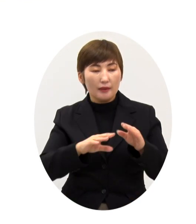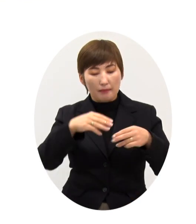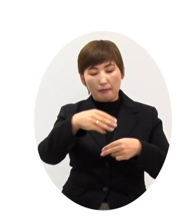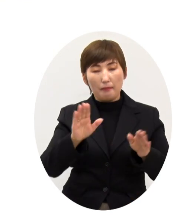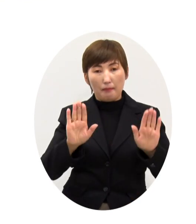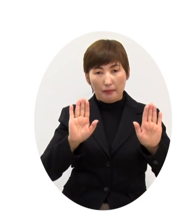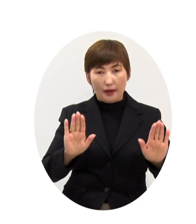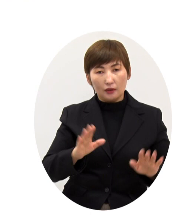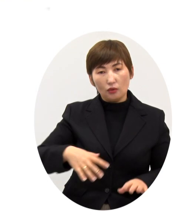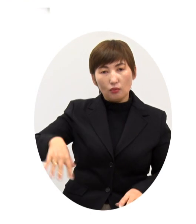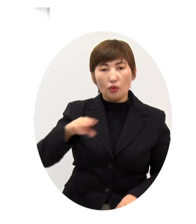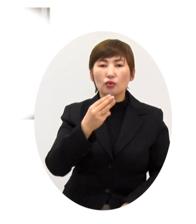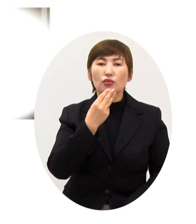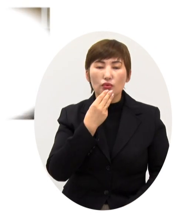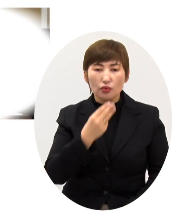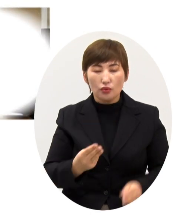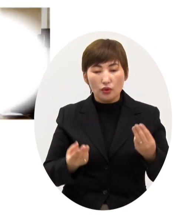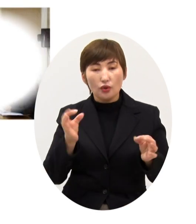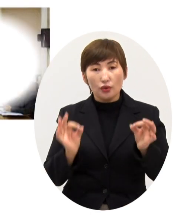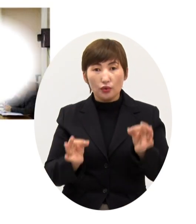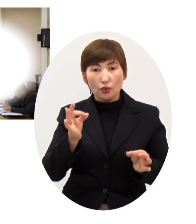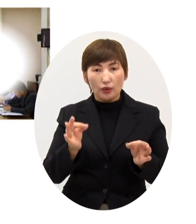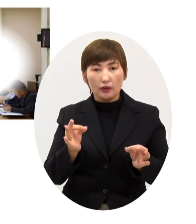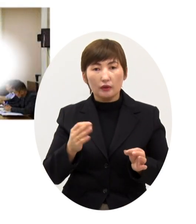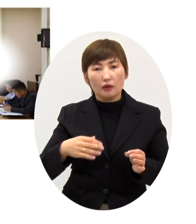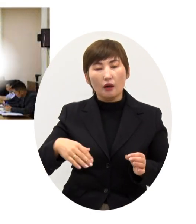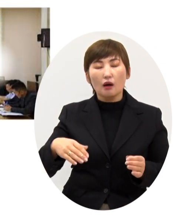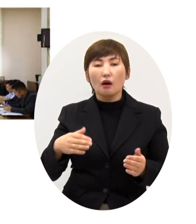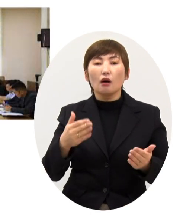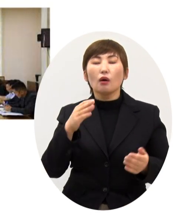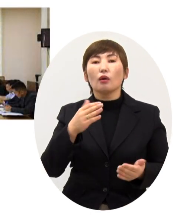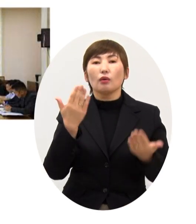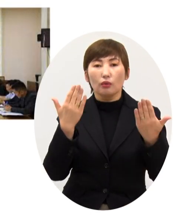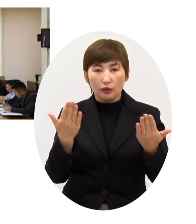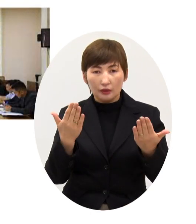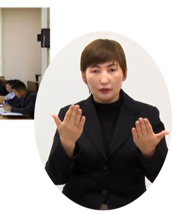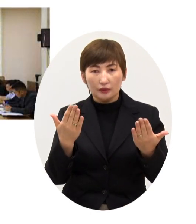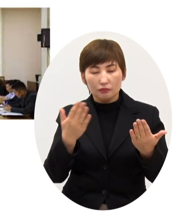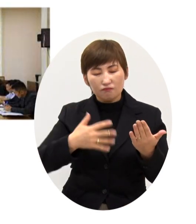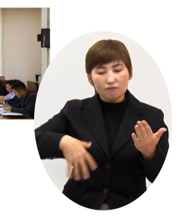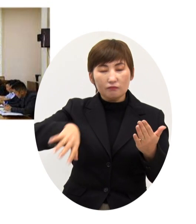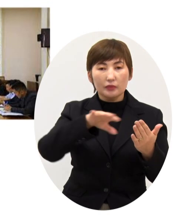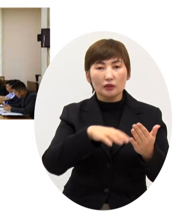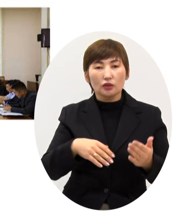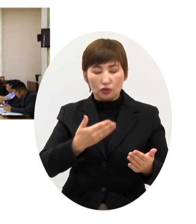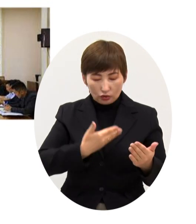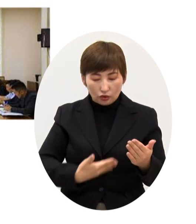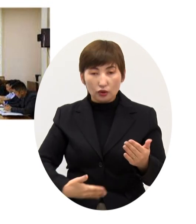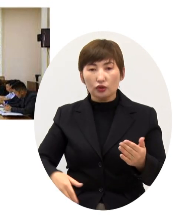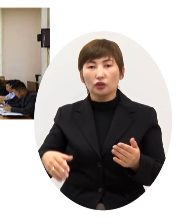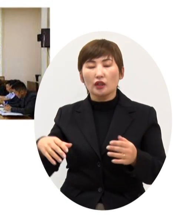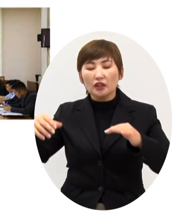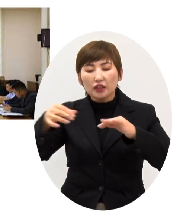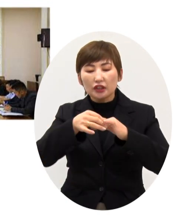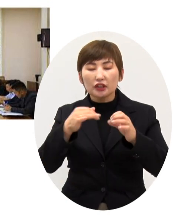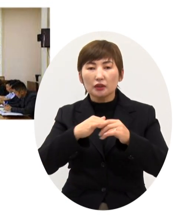байранд, за бүх шатны шүүхийн болон шүүх хуралдааны иргэдийн төрөлт гэрлэлтийг бүртгэх